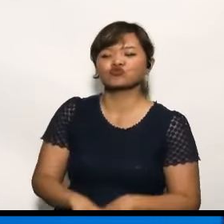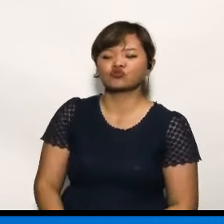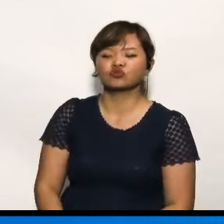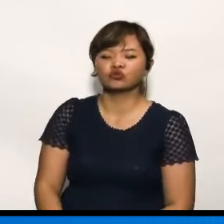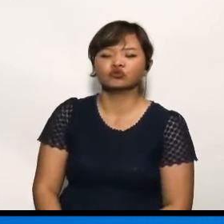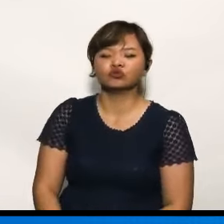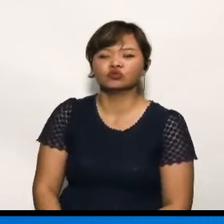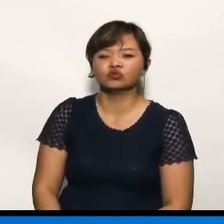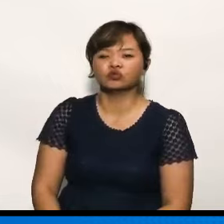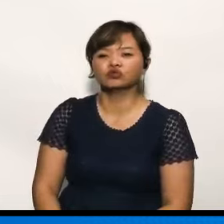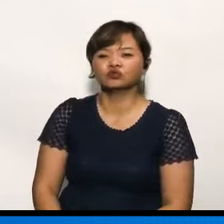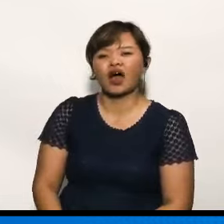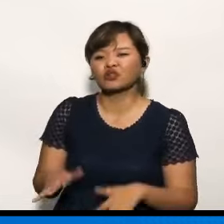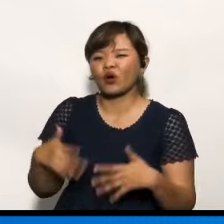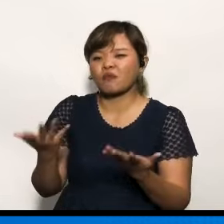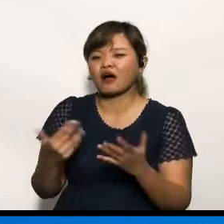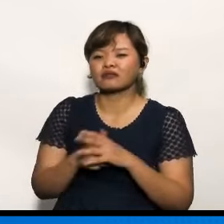di,